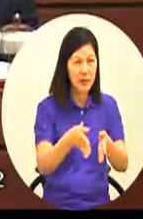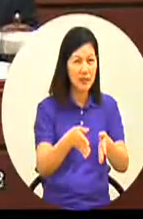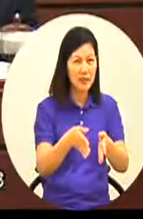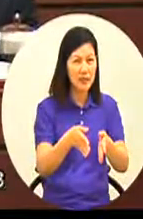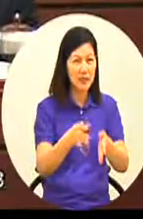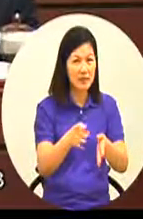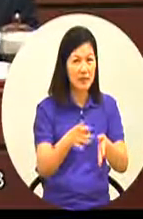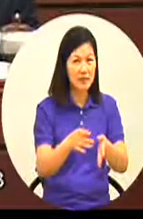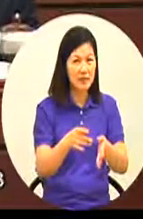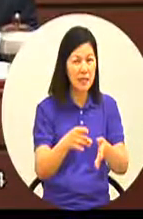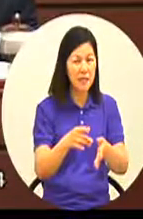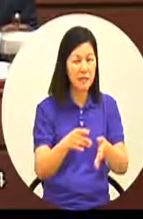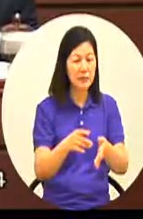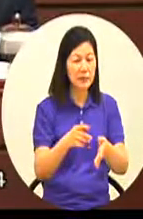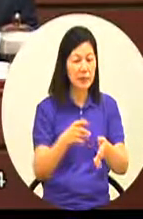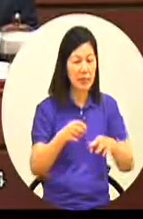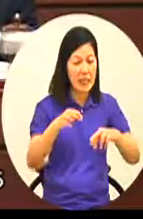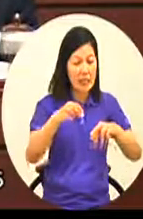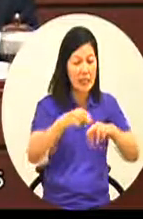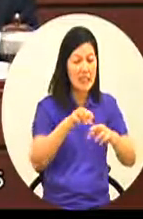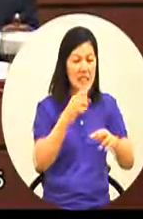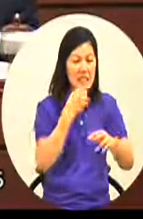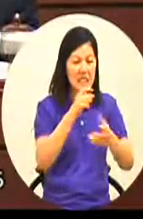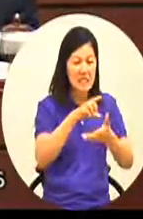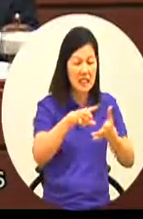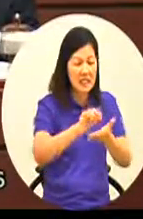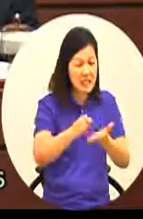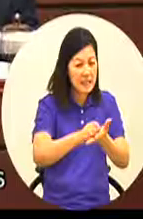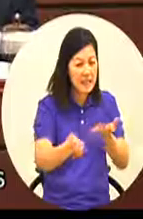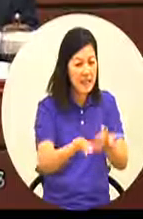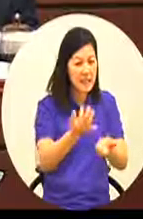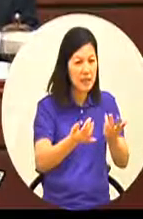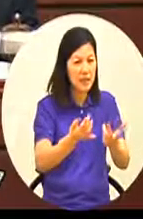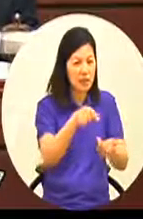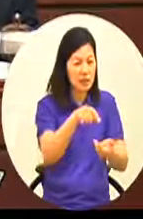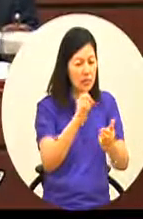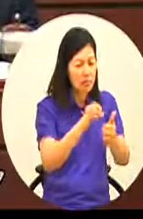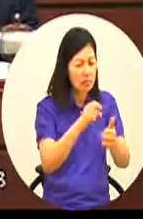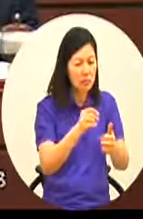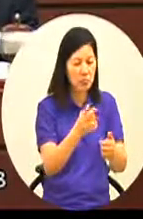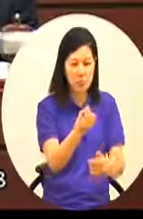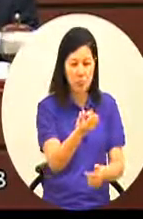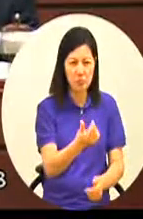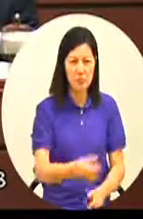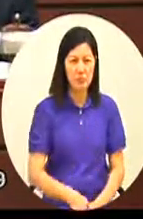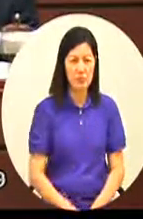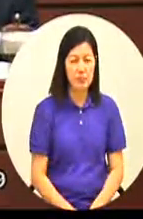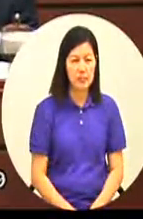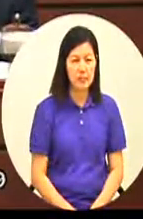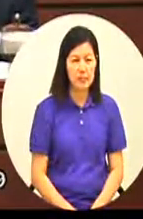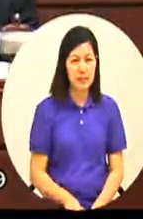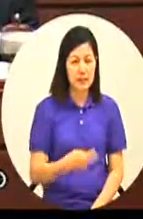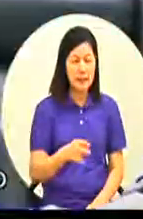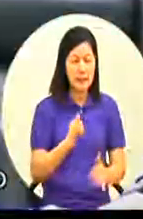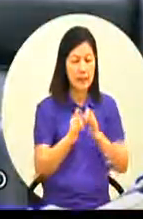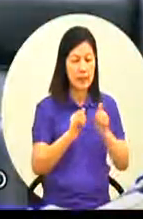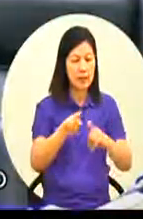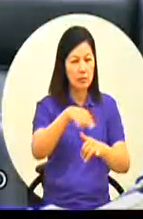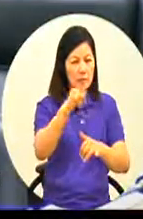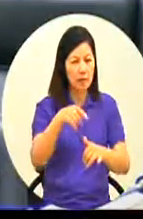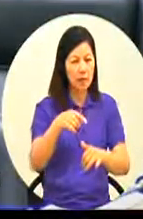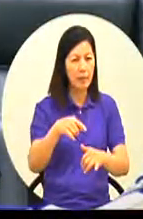即个烧金诶部分诶比较较少。 跟局长说明一下哈，很多市民朋友就是